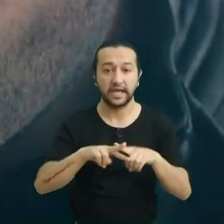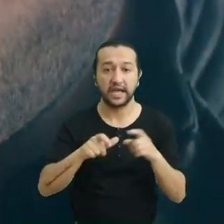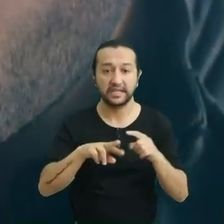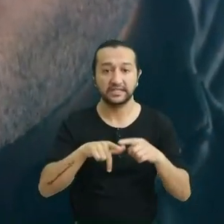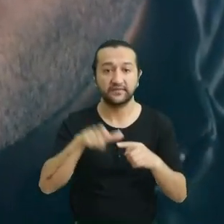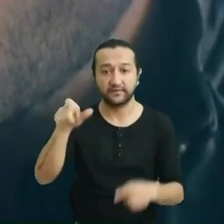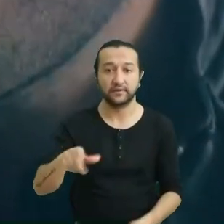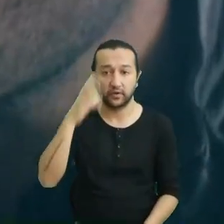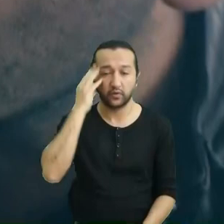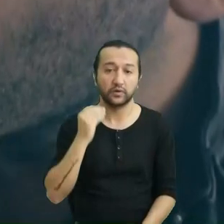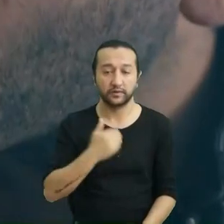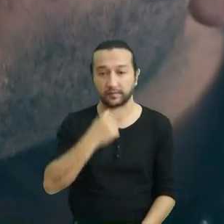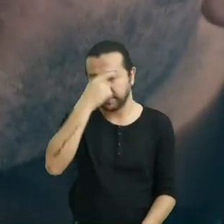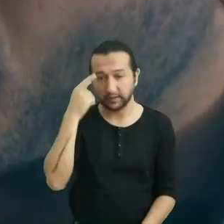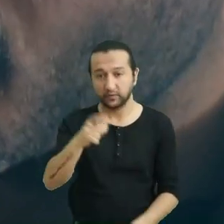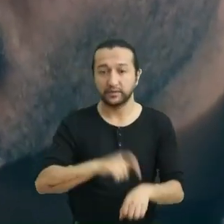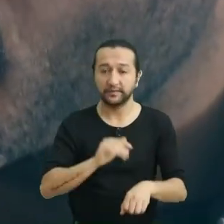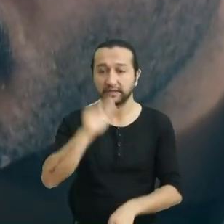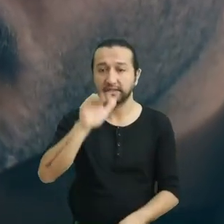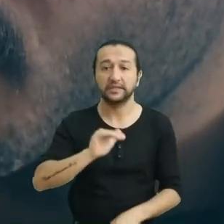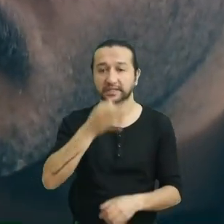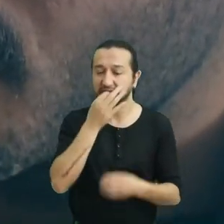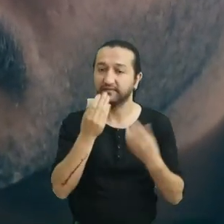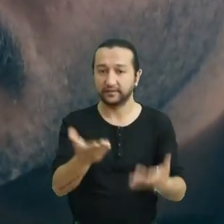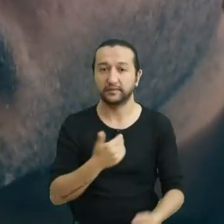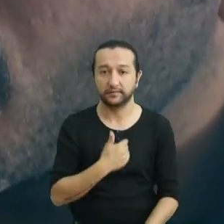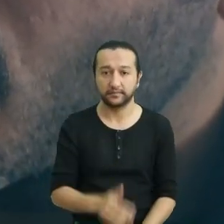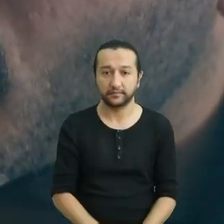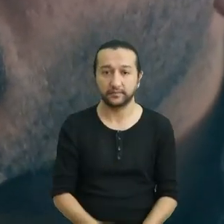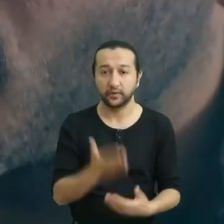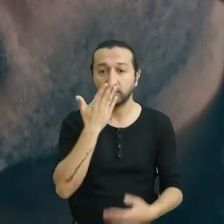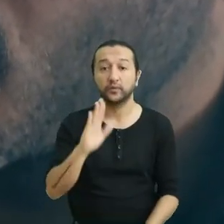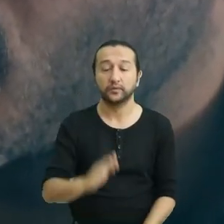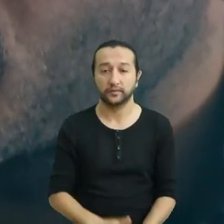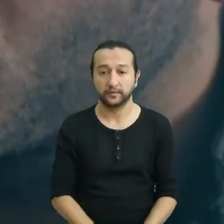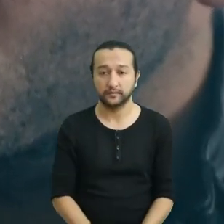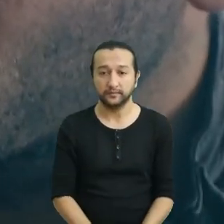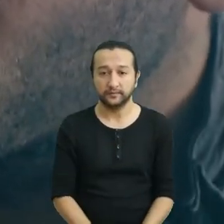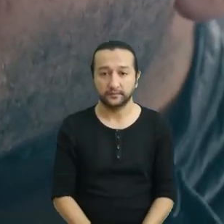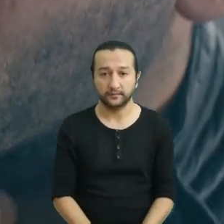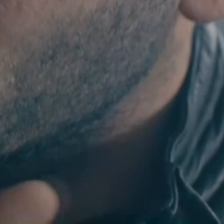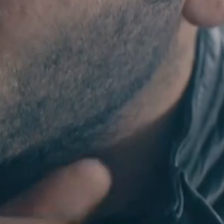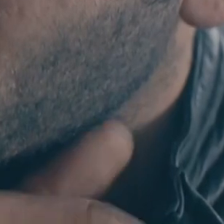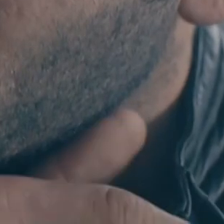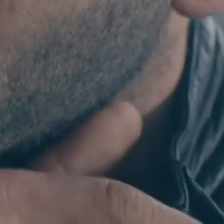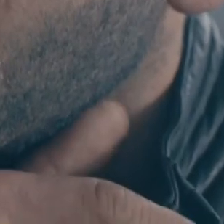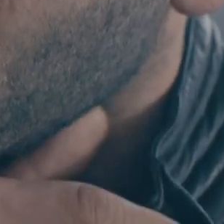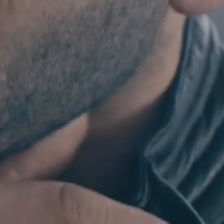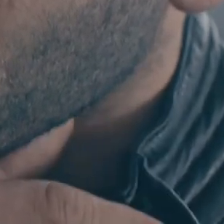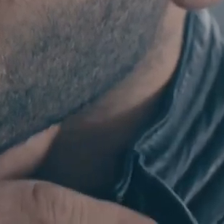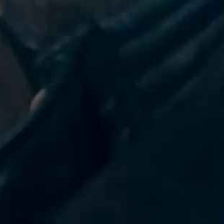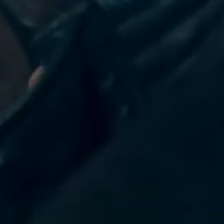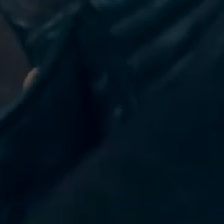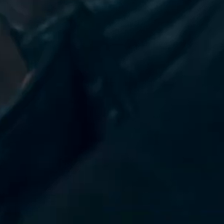Asaf'ı öğren. Belki o zaman yaşamana izin veririm. Yoksa... Baş parmağıyla kendi